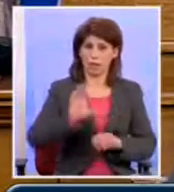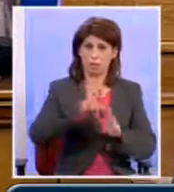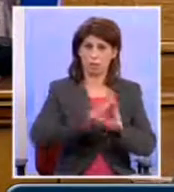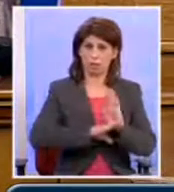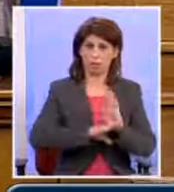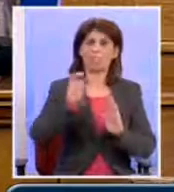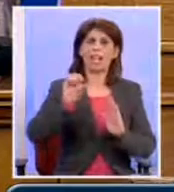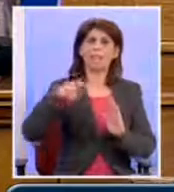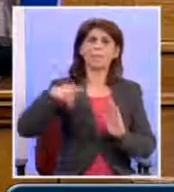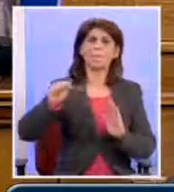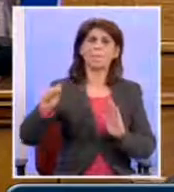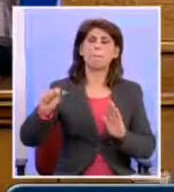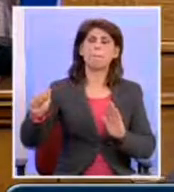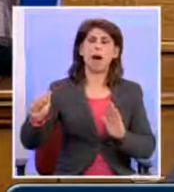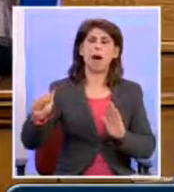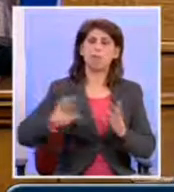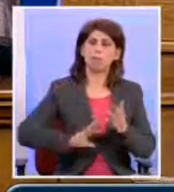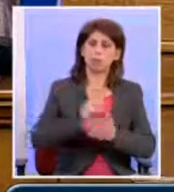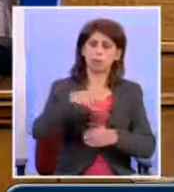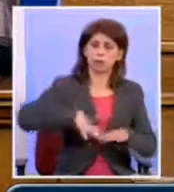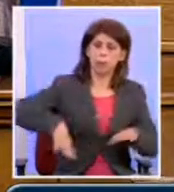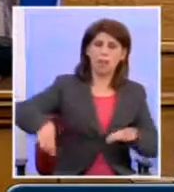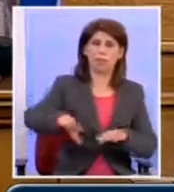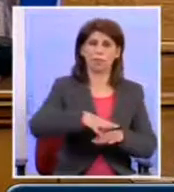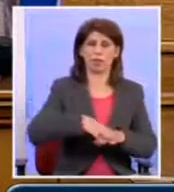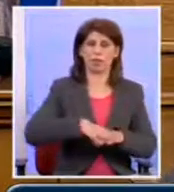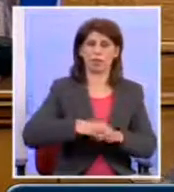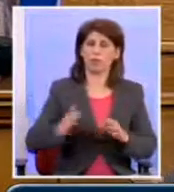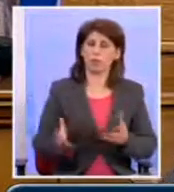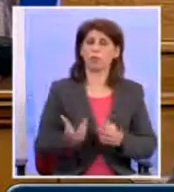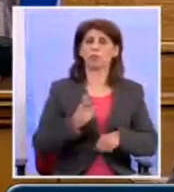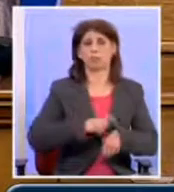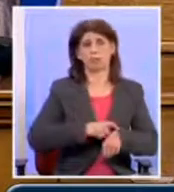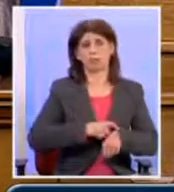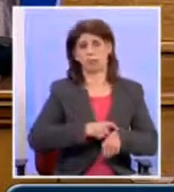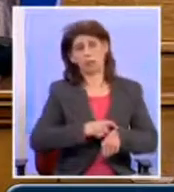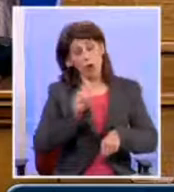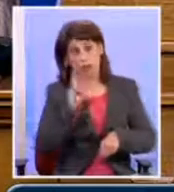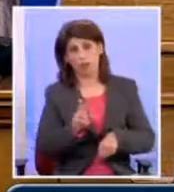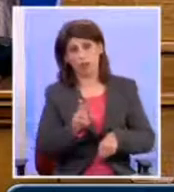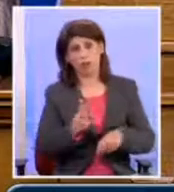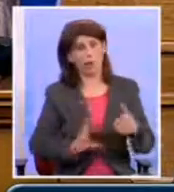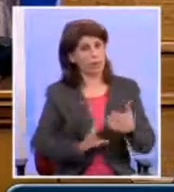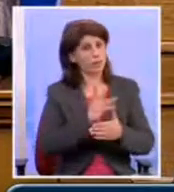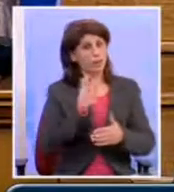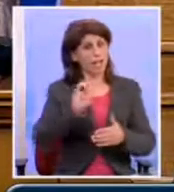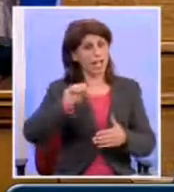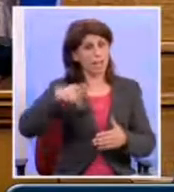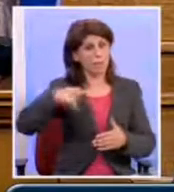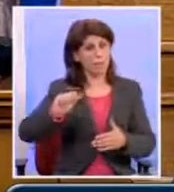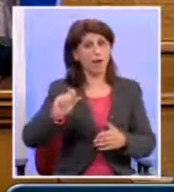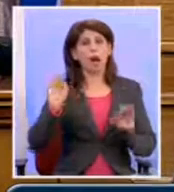τα ΕΣΠΑ, που αναπτύχθηκαν στο πεδίο το οποίο πρόλαβα να παρατηρήσω, αναπτύχθηκαν χωρίς